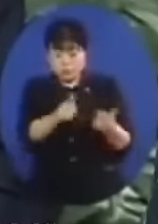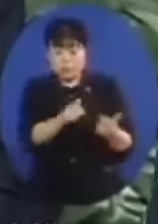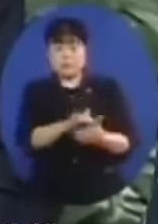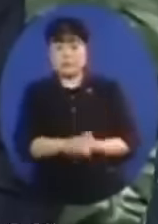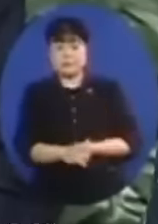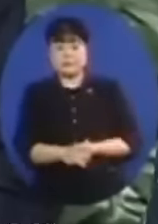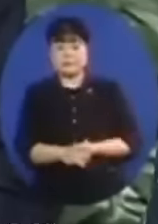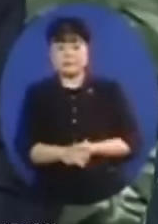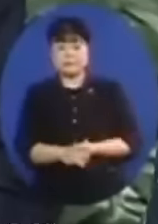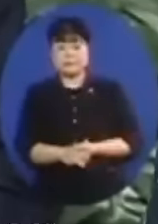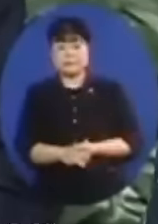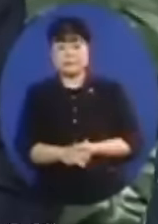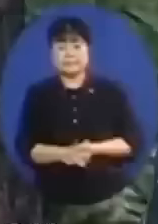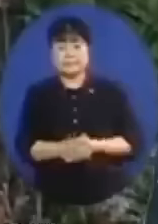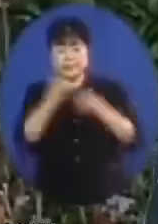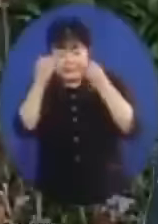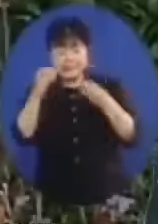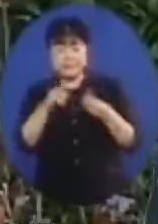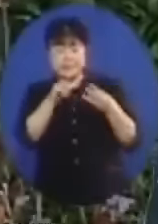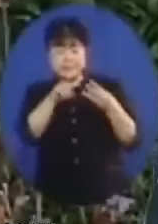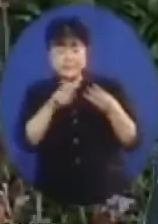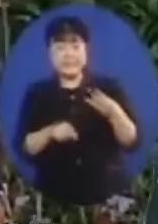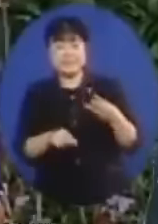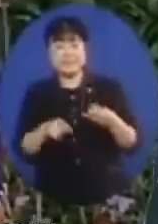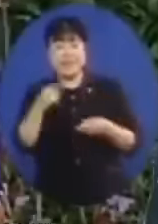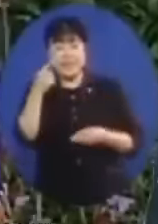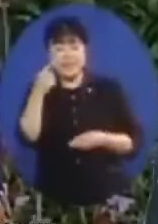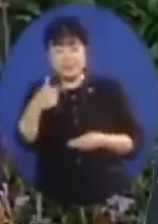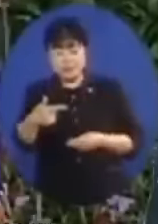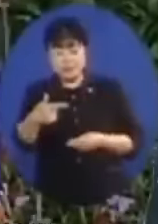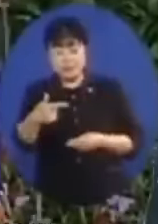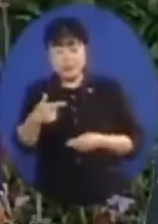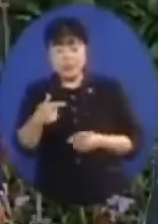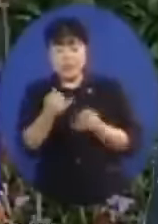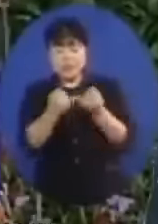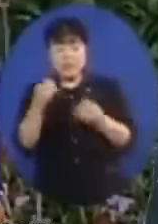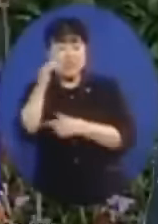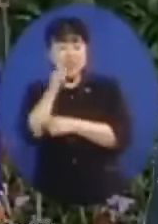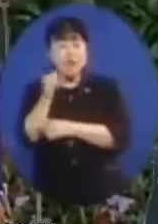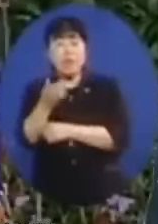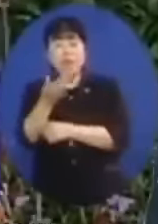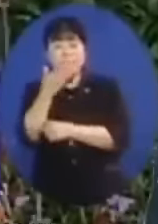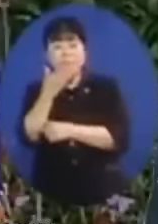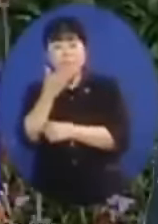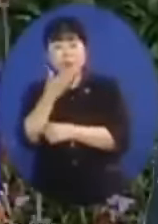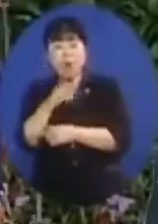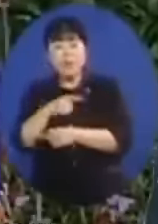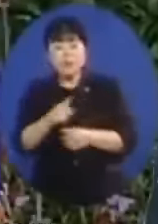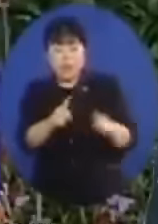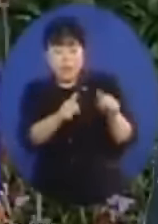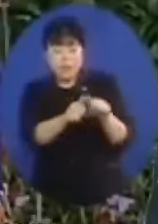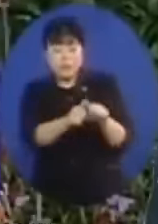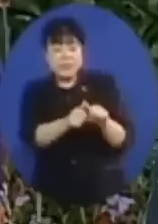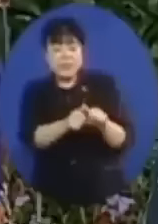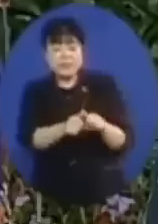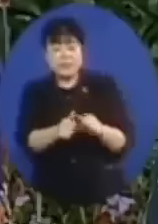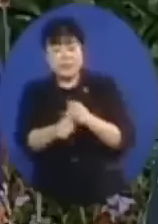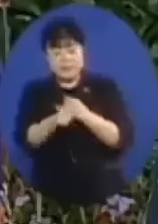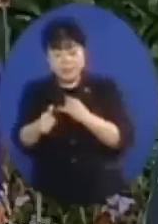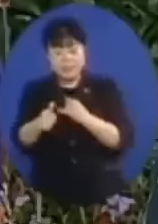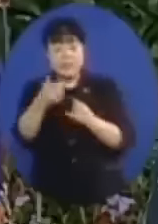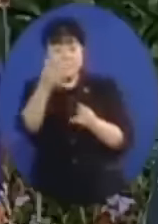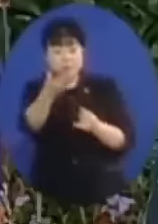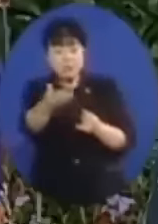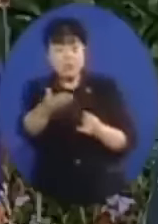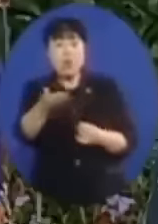것이며 창세기 3장 6절에 여자가 그 열매를 따먹고 자기와 함께 있는 남편에게도